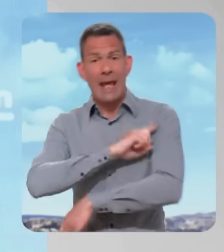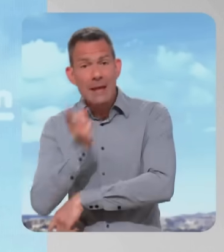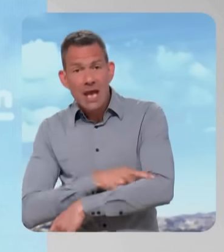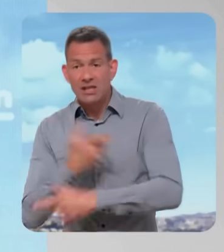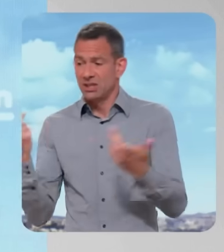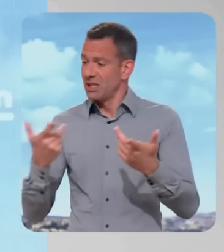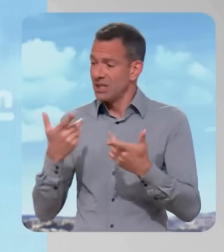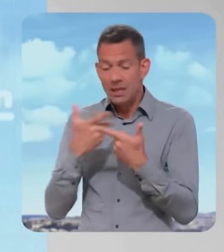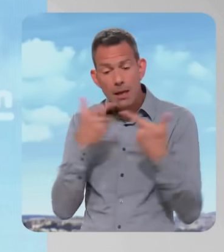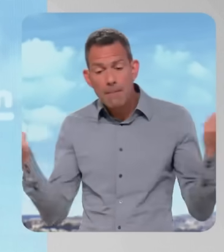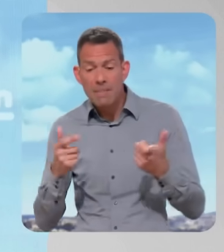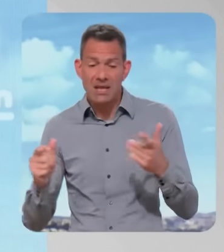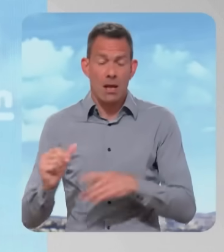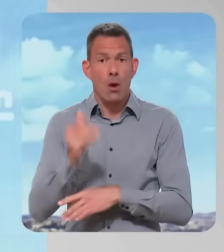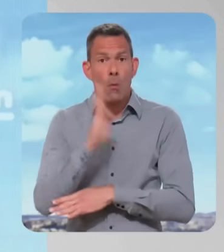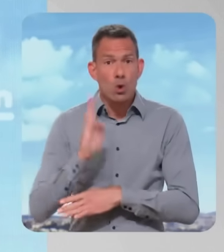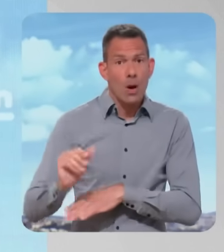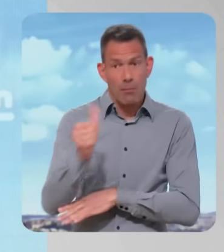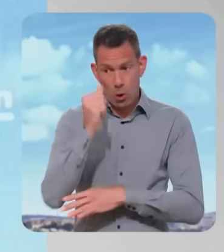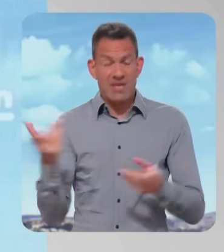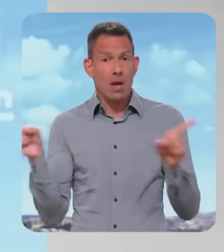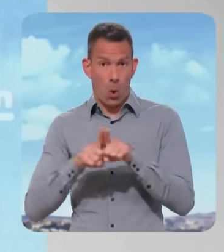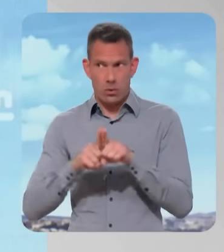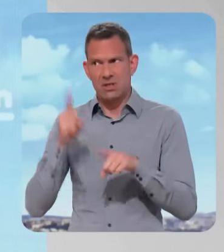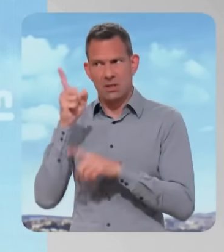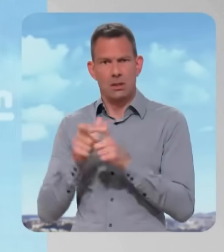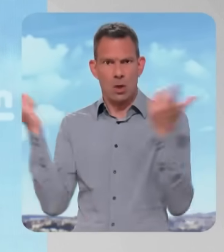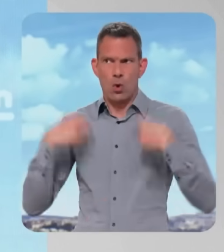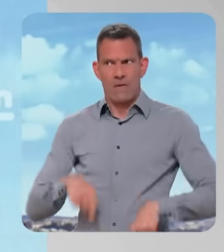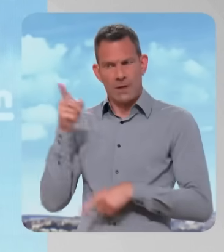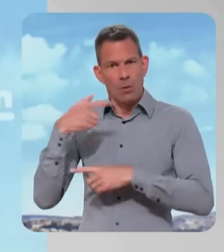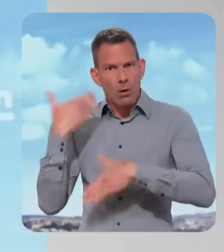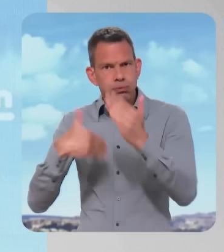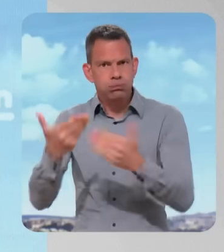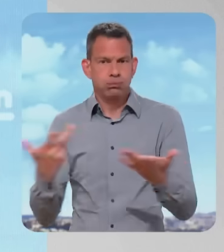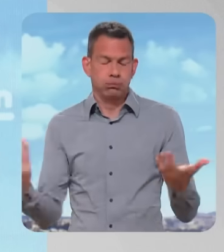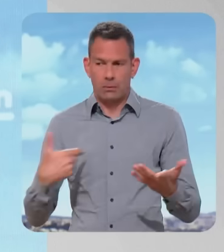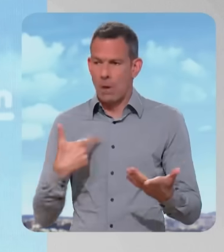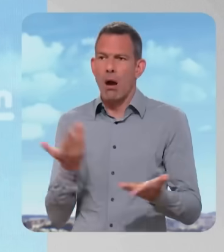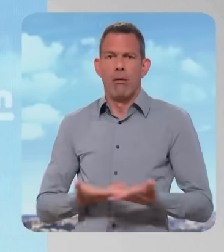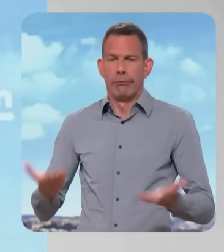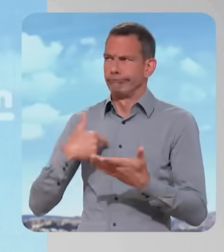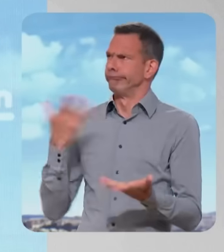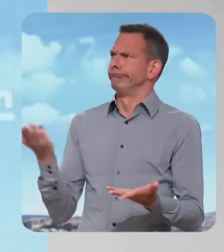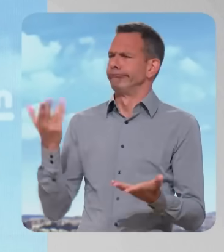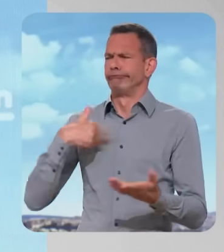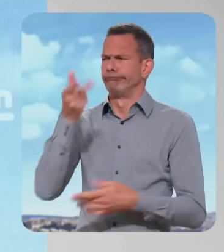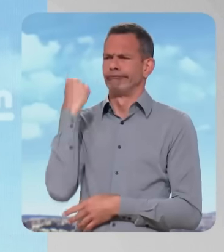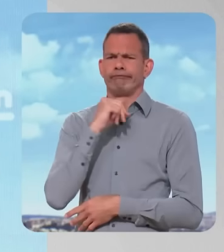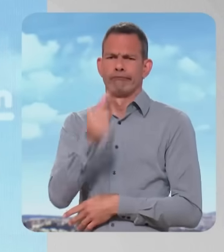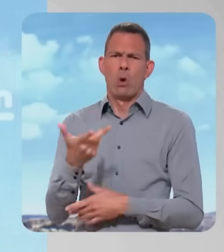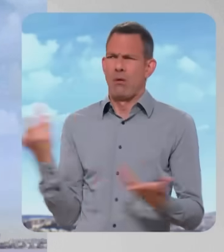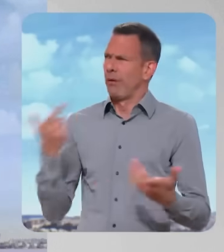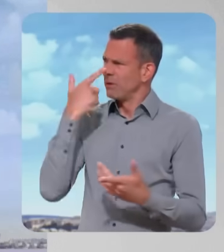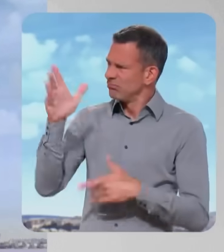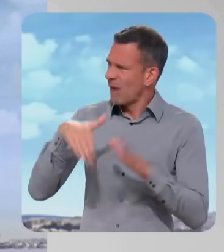nécessités on l'a entendu de l'efficacité de l'État on voit bien que personne ne comprend plus rien à l'action publique et on voit qu'elle est